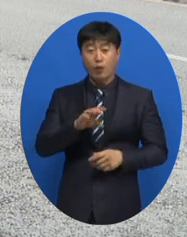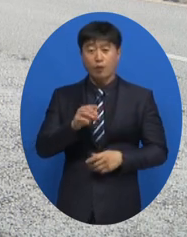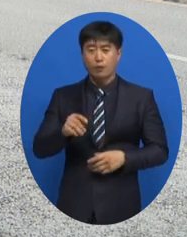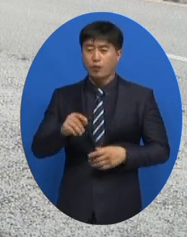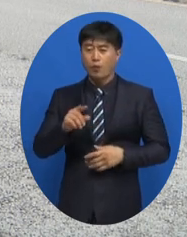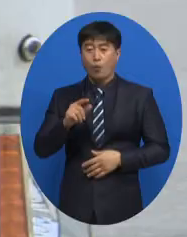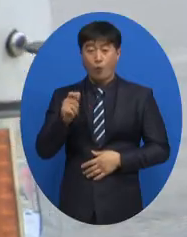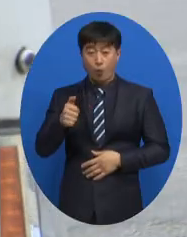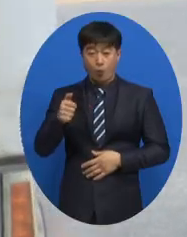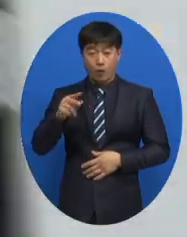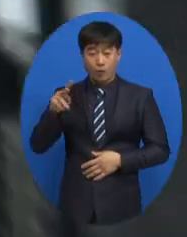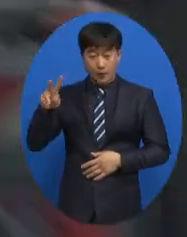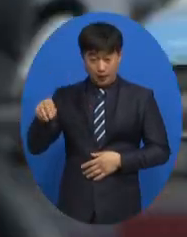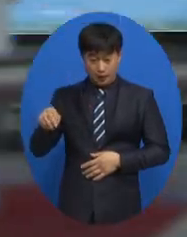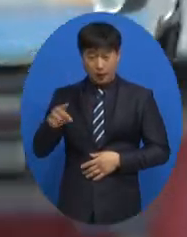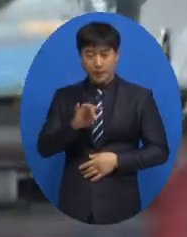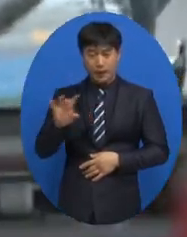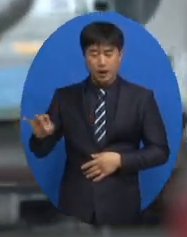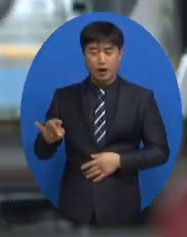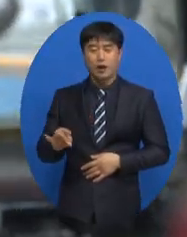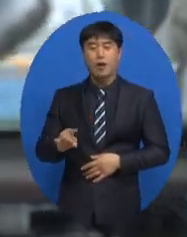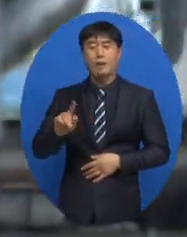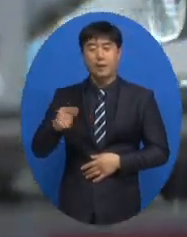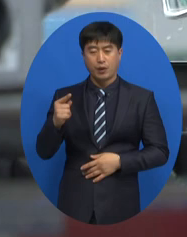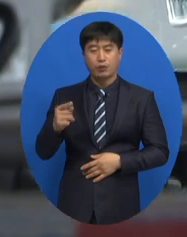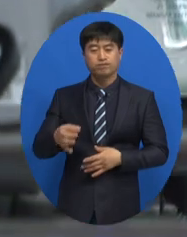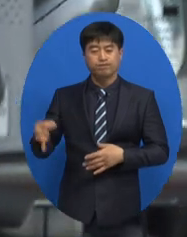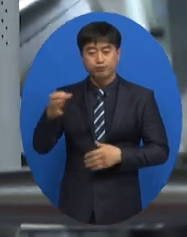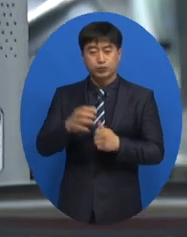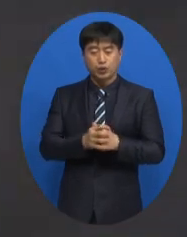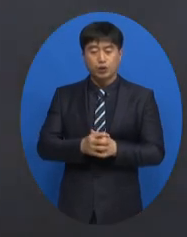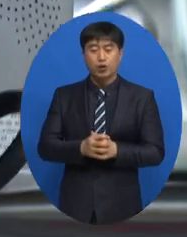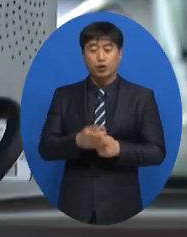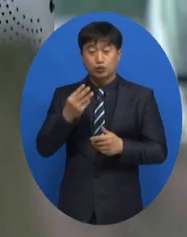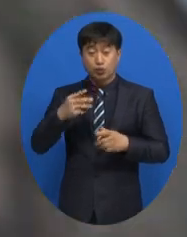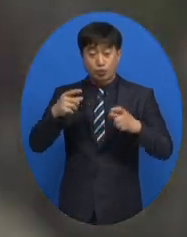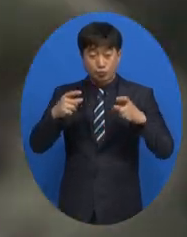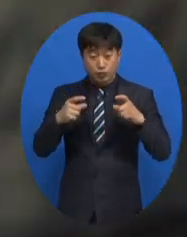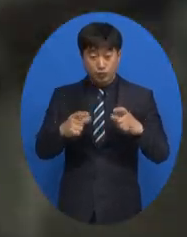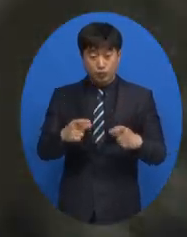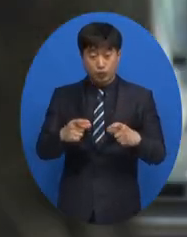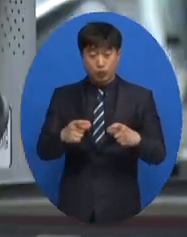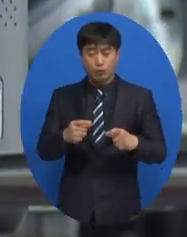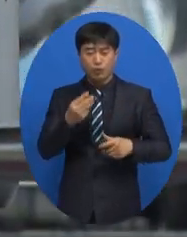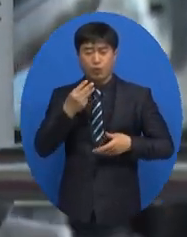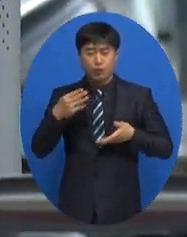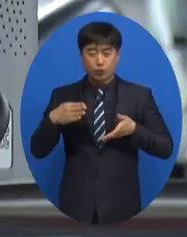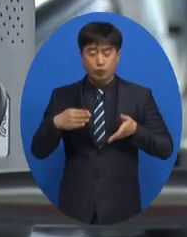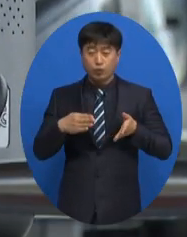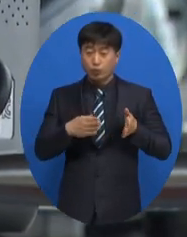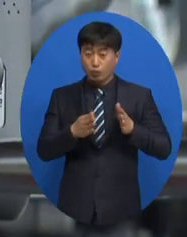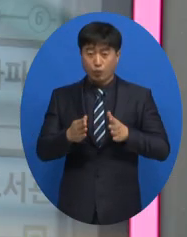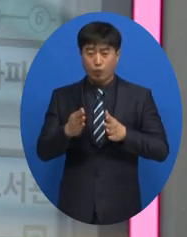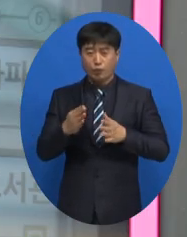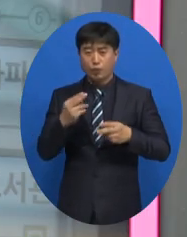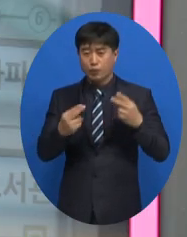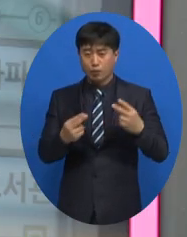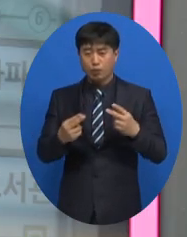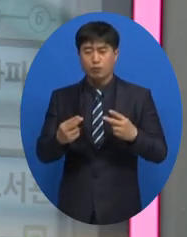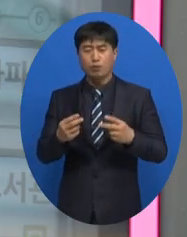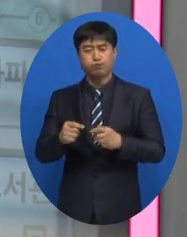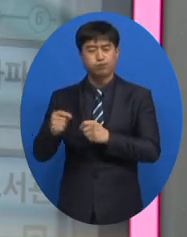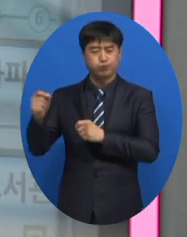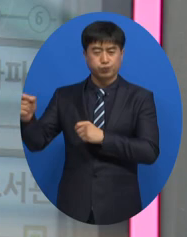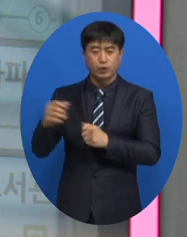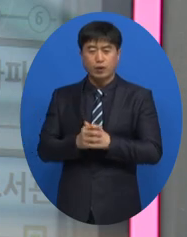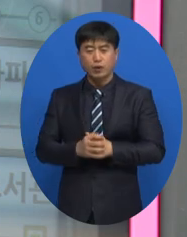붙습니다. 국토부에 따르면 1인당 대중교통 통행 거리는 서울 시민에 비해 경기도민이 길 뿐만 아니라 전국